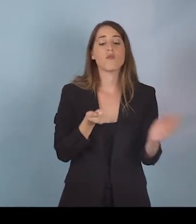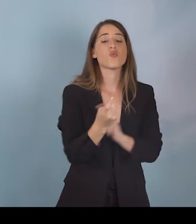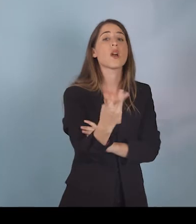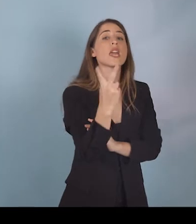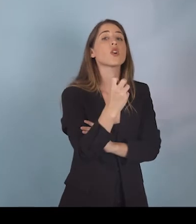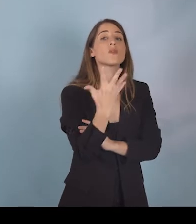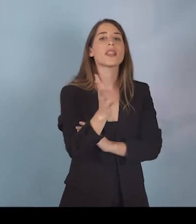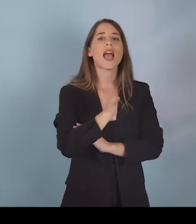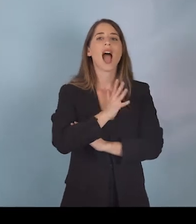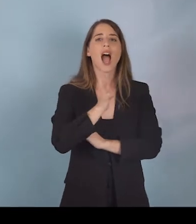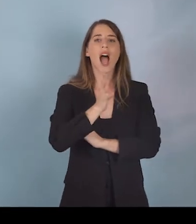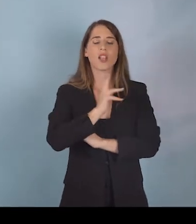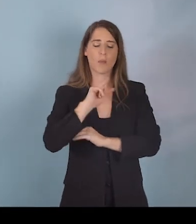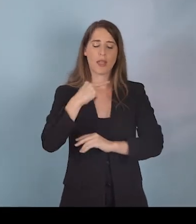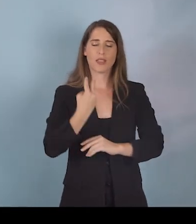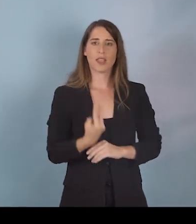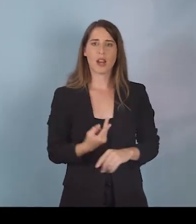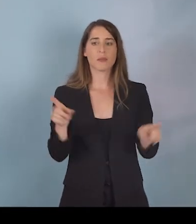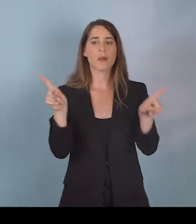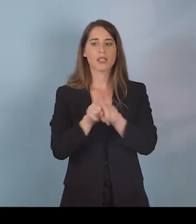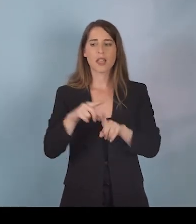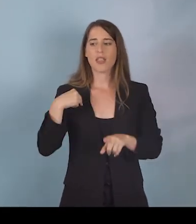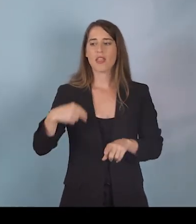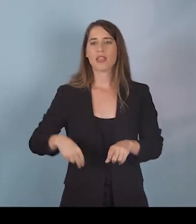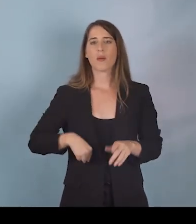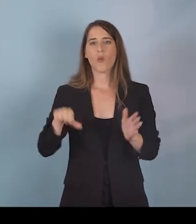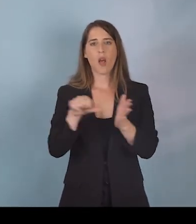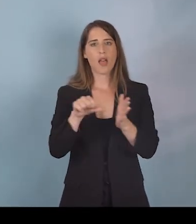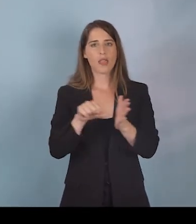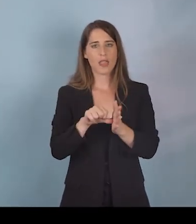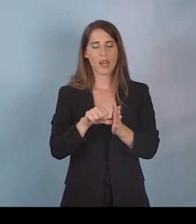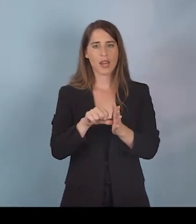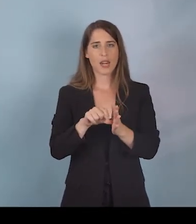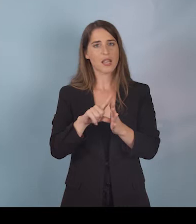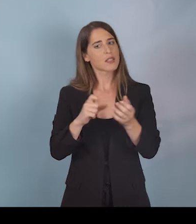Σε συνεργασία με το Δήμο Αθηναίων και με το ΚΙΑΔΑ, εξασφαλίσαμε